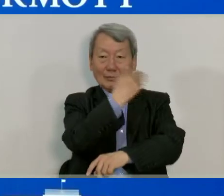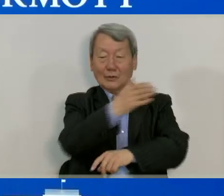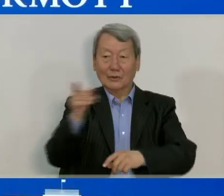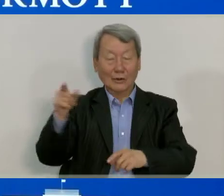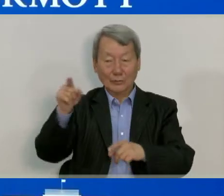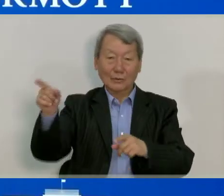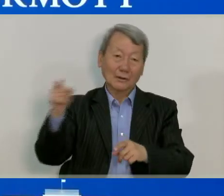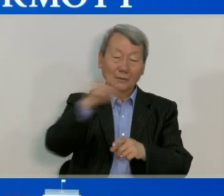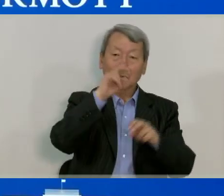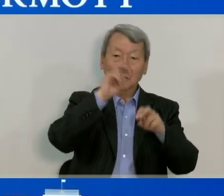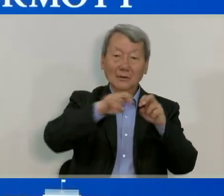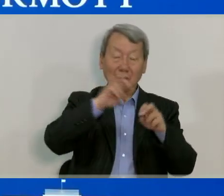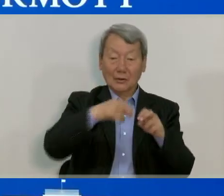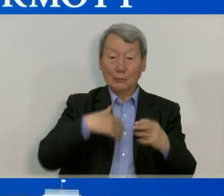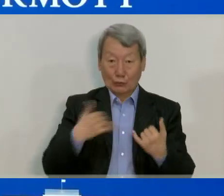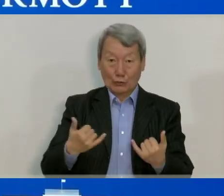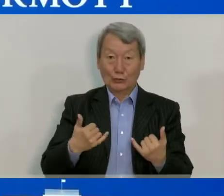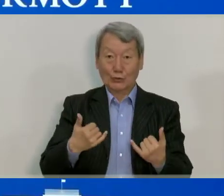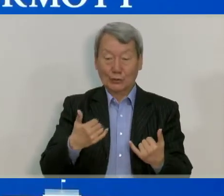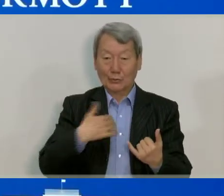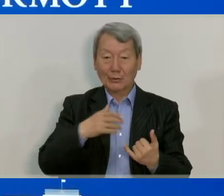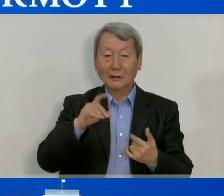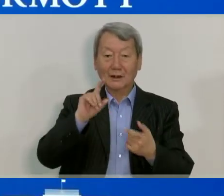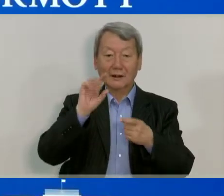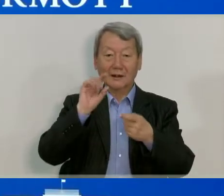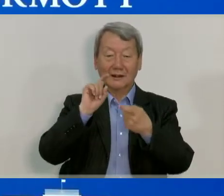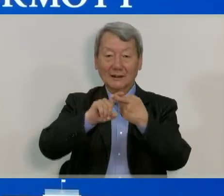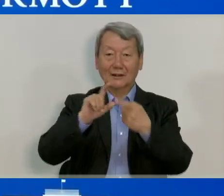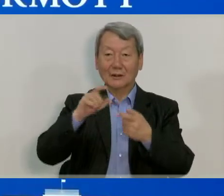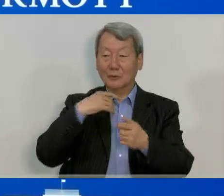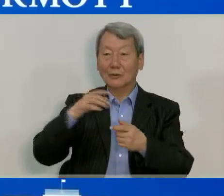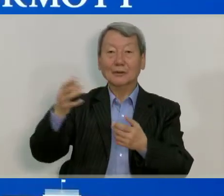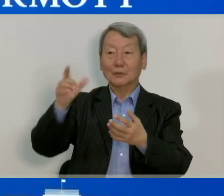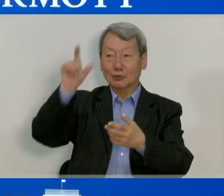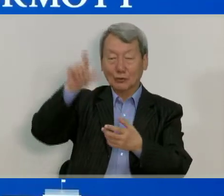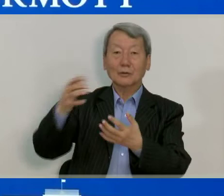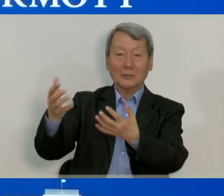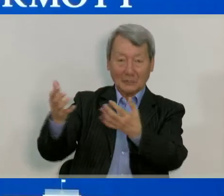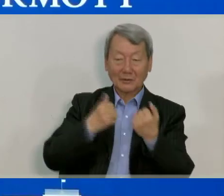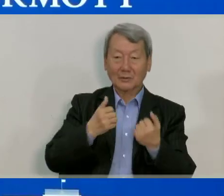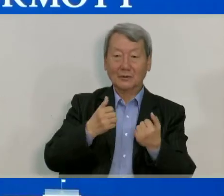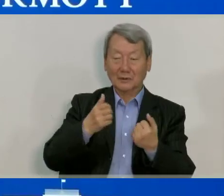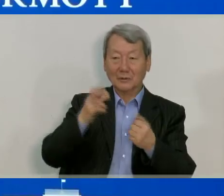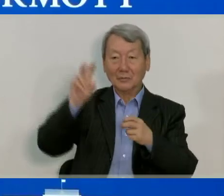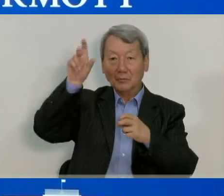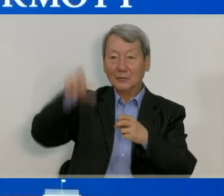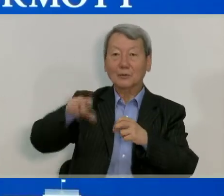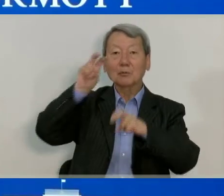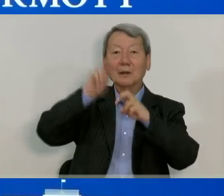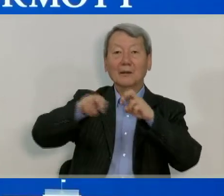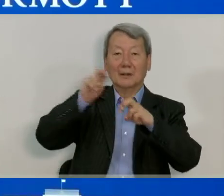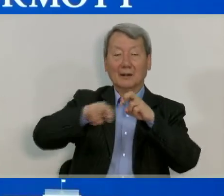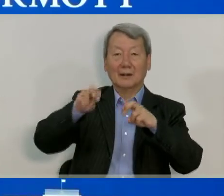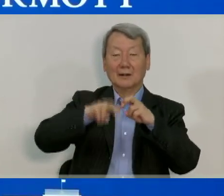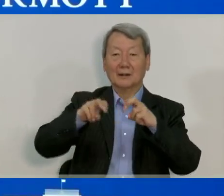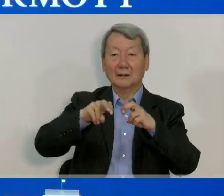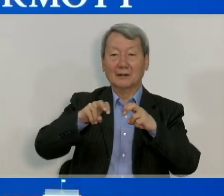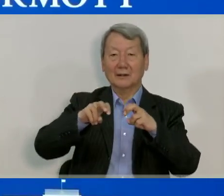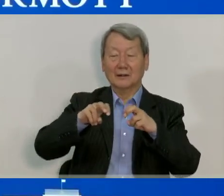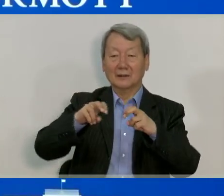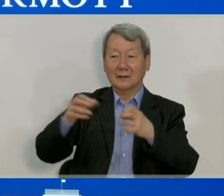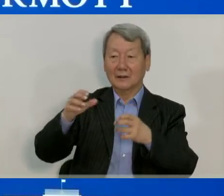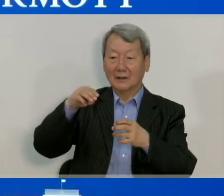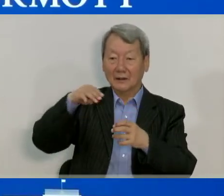текшериш керек деп, биз ошого ушул ковид болбосун деп күмөнгө алып, и текшергенде зат